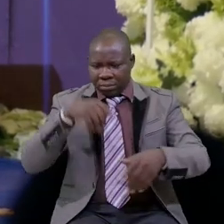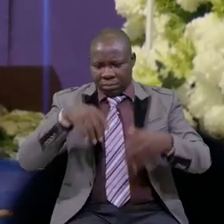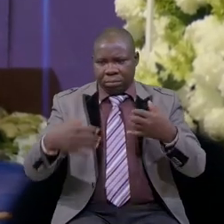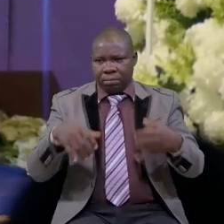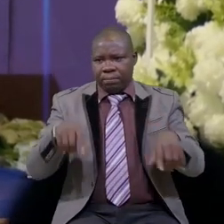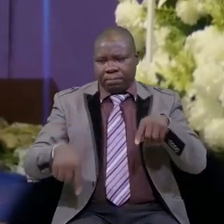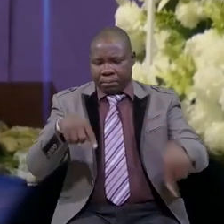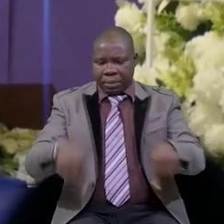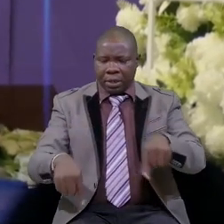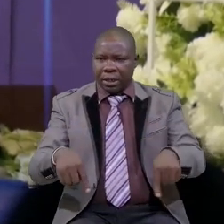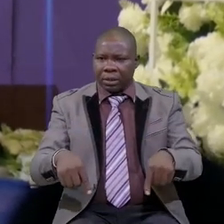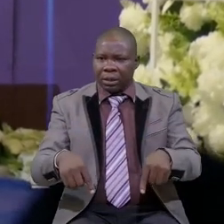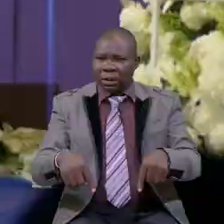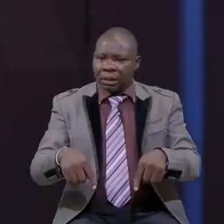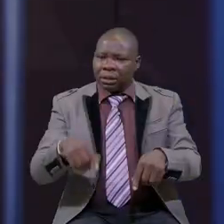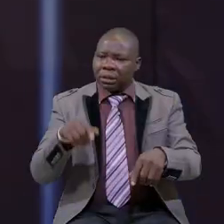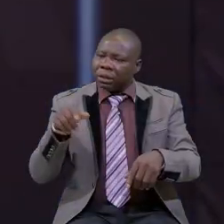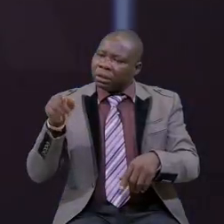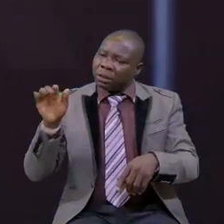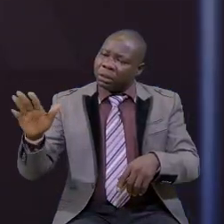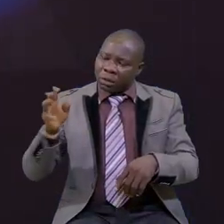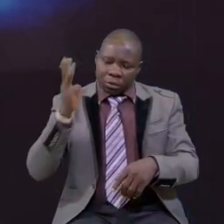vide parce que les dieux de ce monde sont vides.